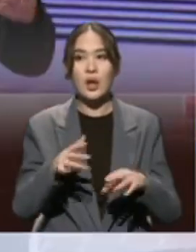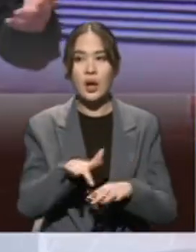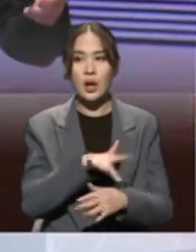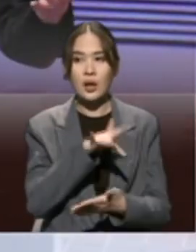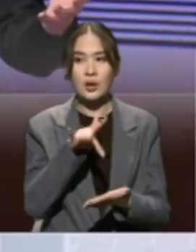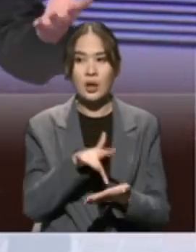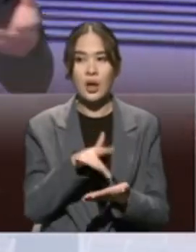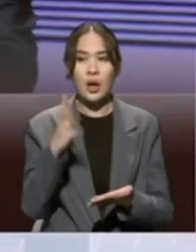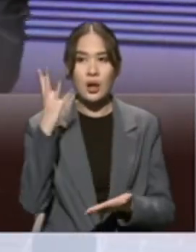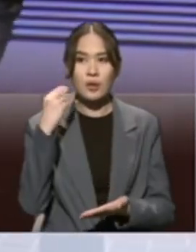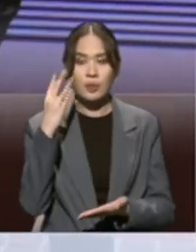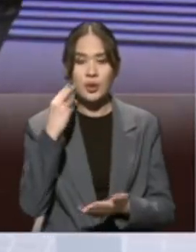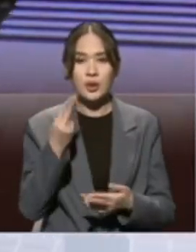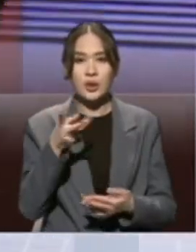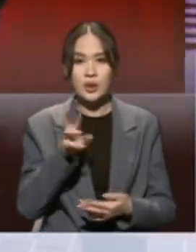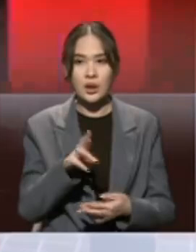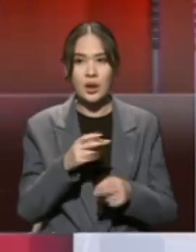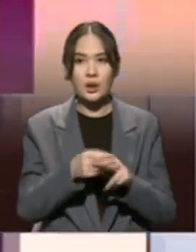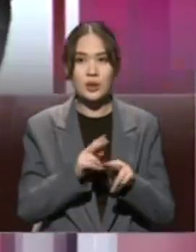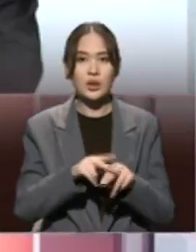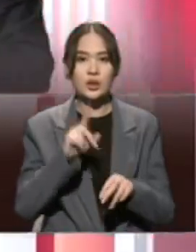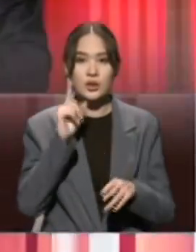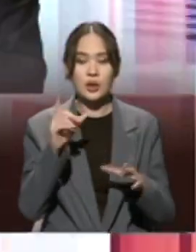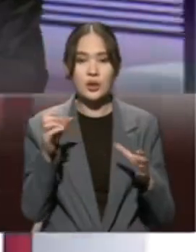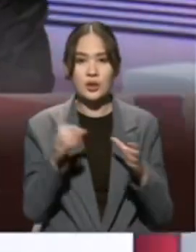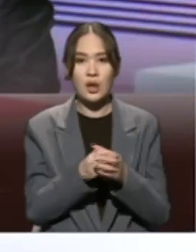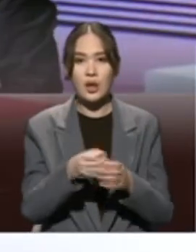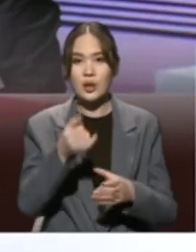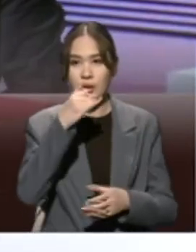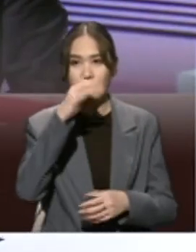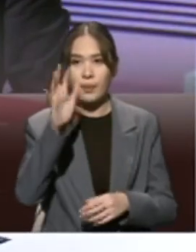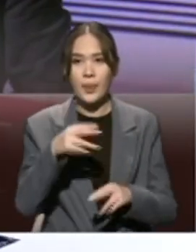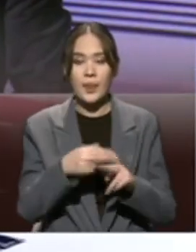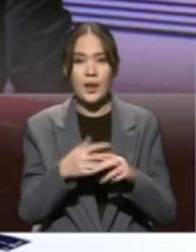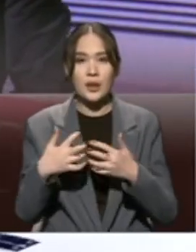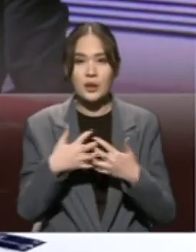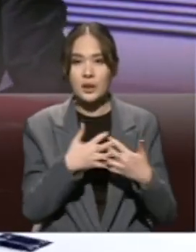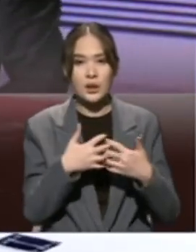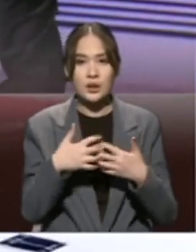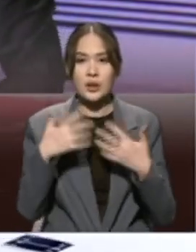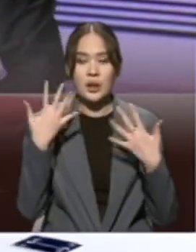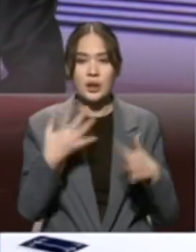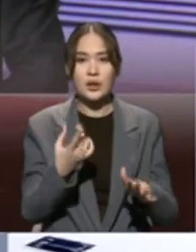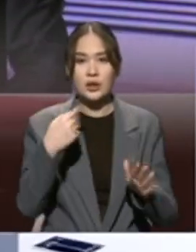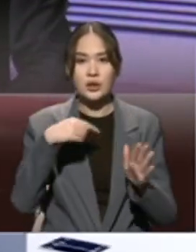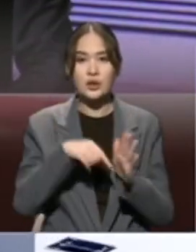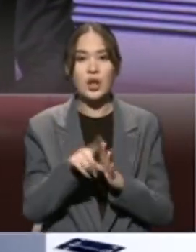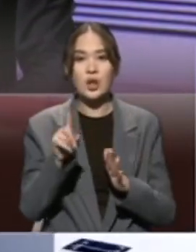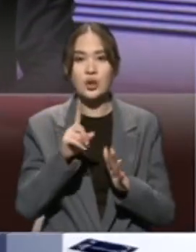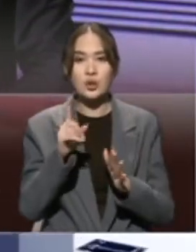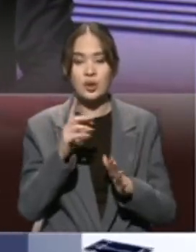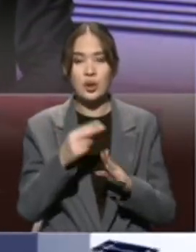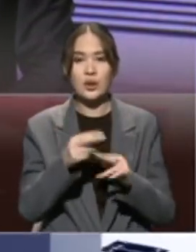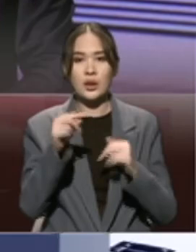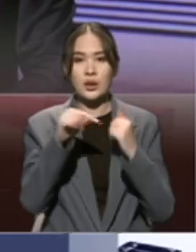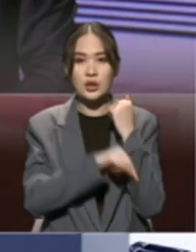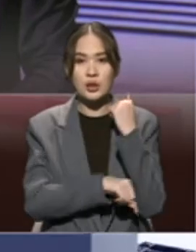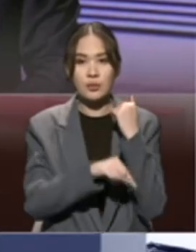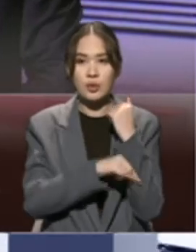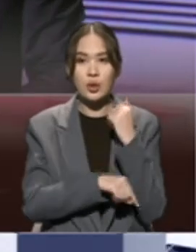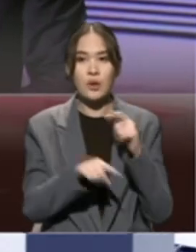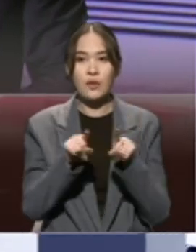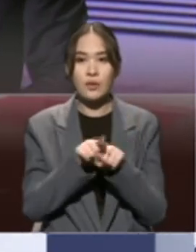үшін 1000 жасқа ол талас тартыс басталады. Сол талас тартыстан кейін ішінде тағы да не кетеді? Жемқорлық фактілері